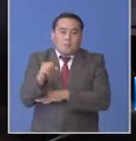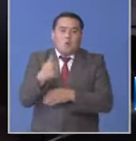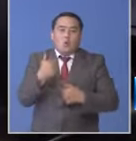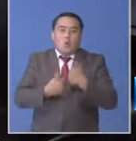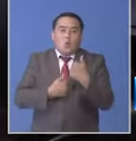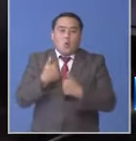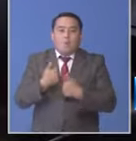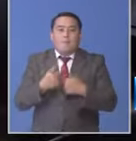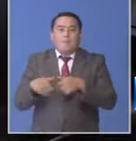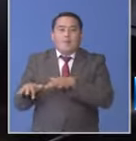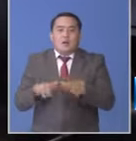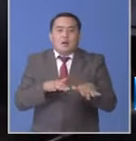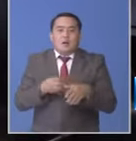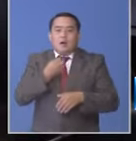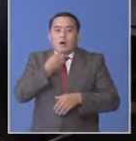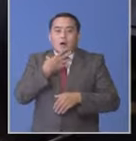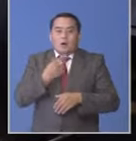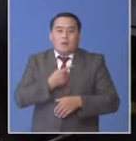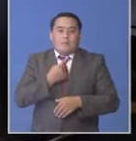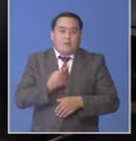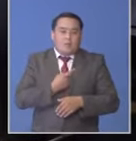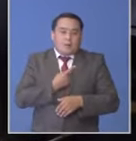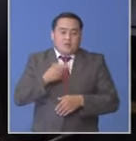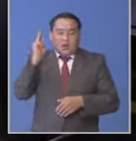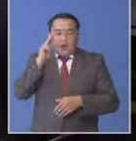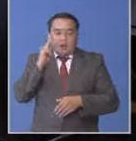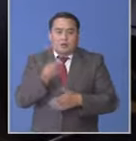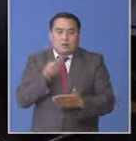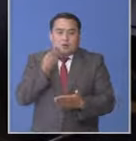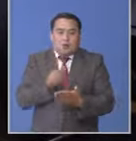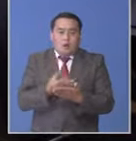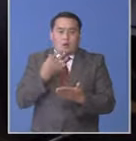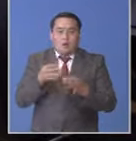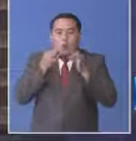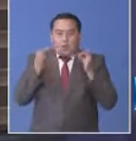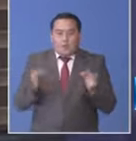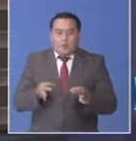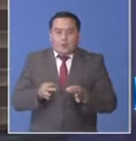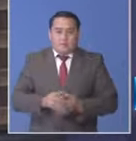конкурса, это мероприятие стало для него хорошим мастер-классом и неоценимым опытом.